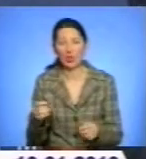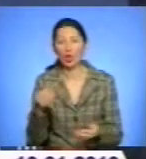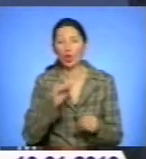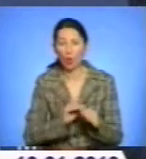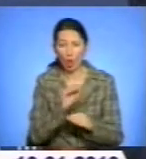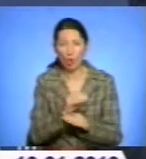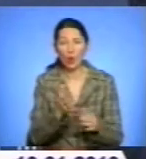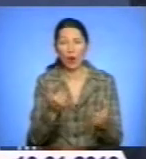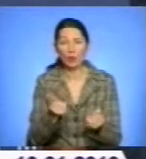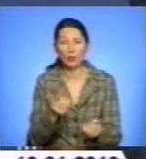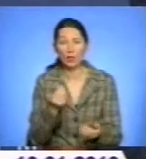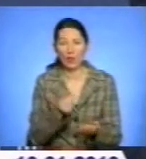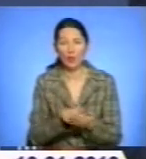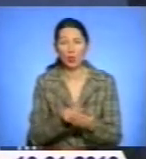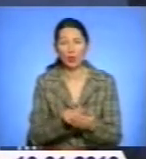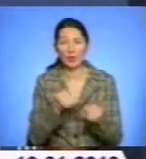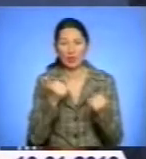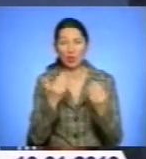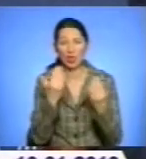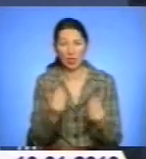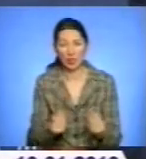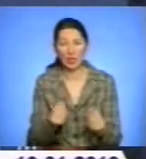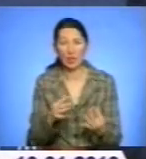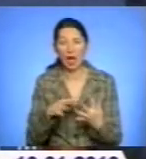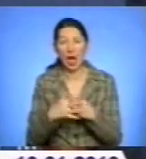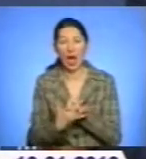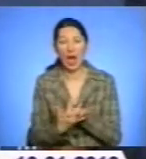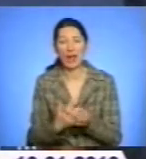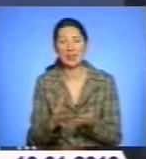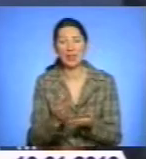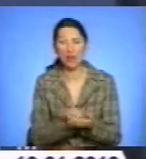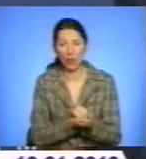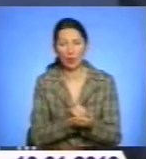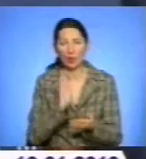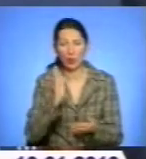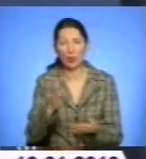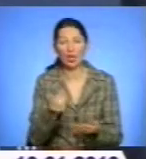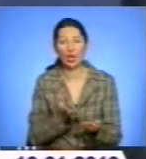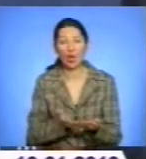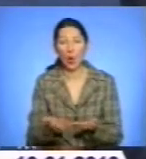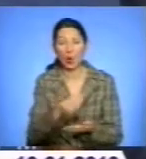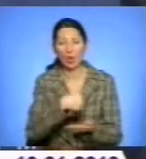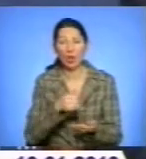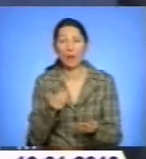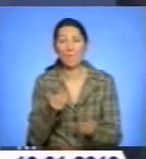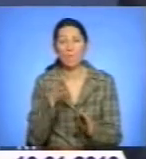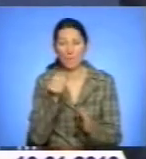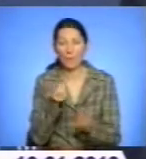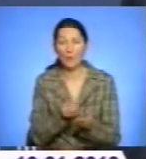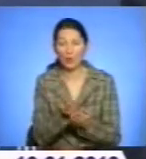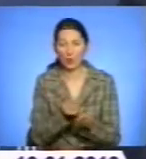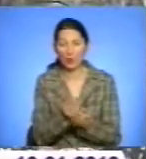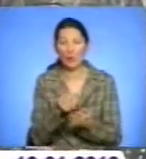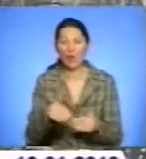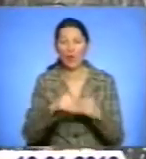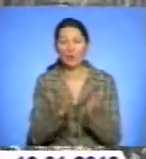отримати фінансування. На сьогоднішній день аграрний фонд майбутній урожай профінансував в обсязі 500 мільйонів